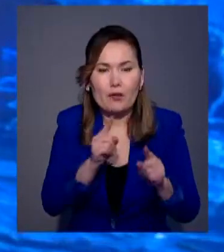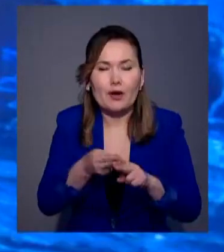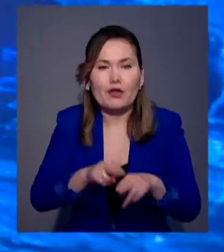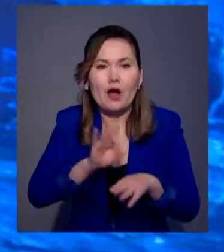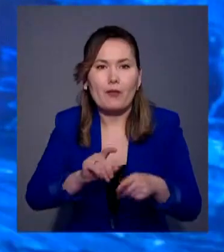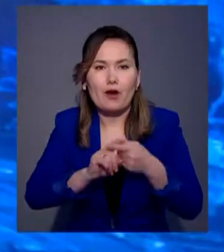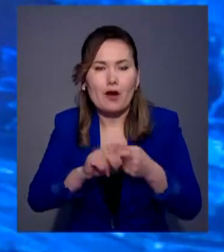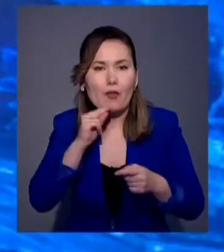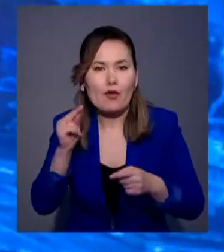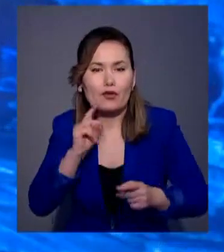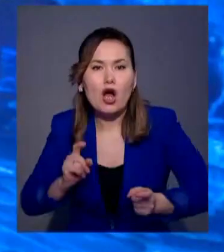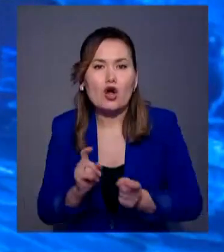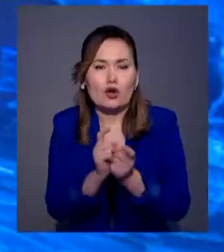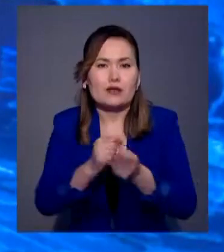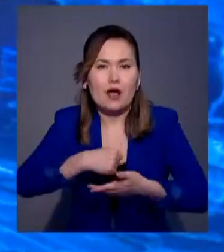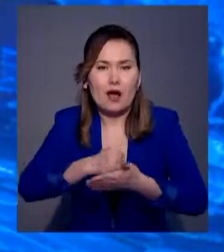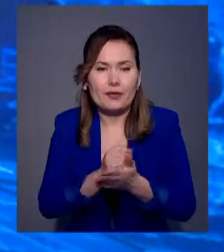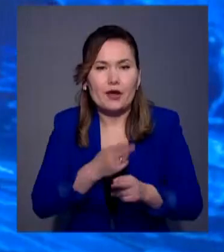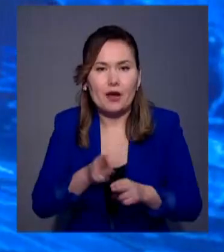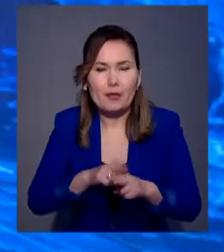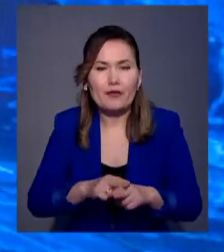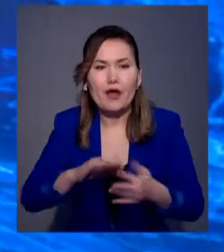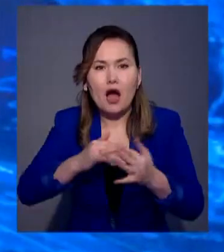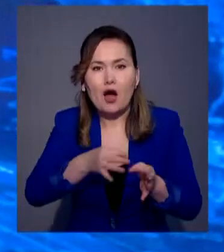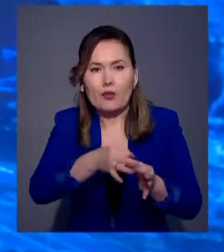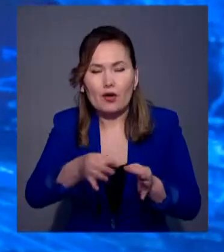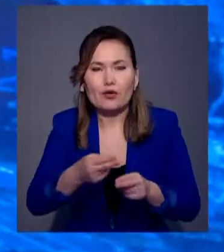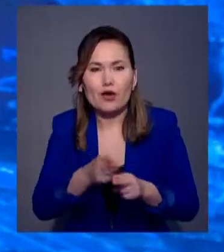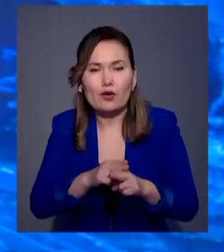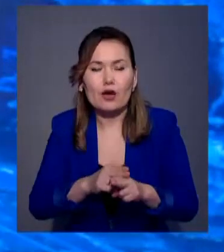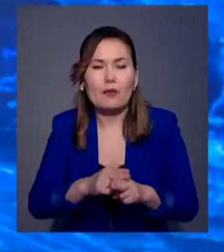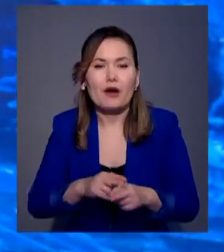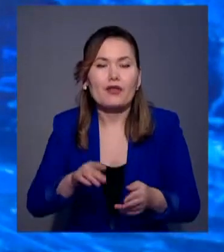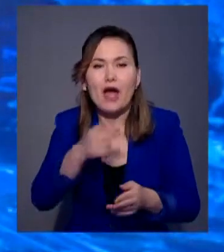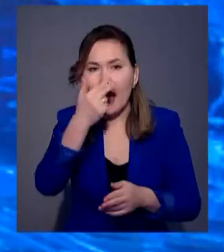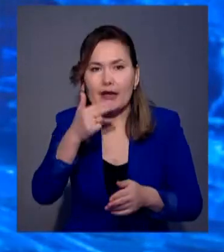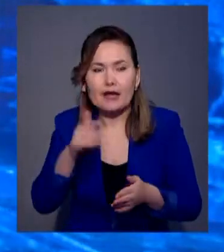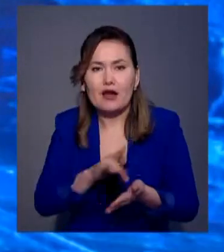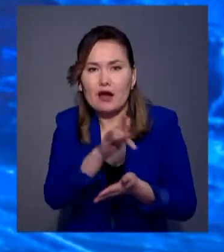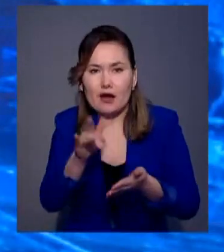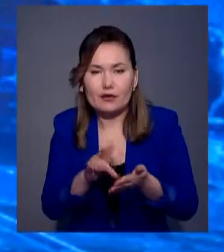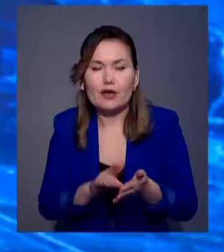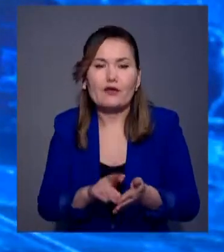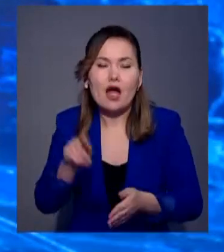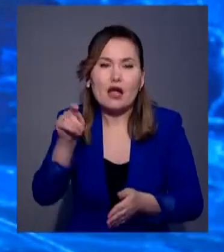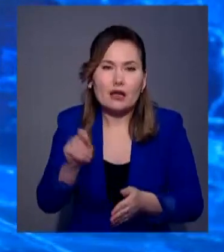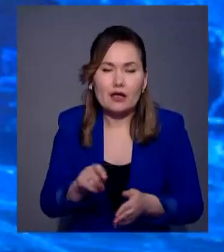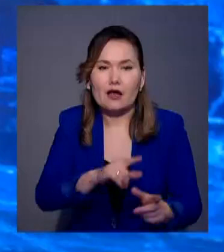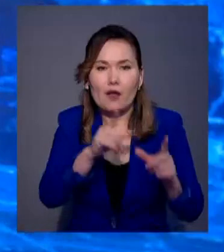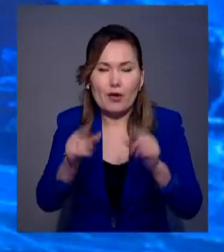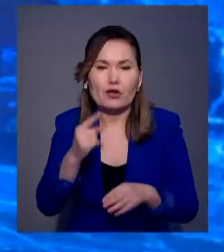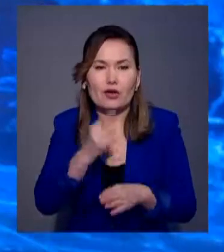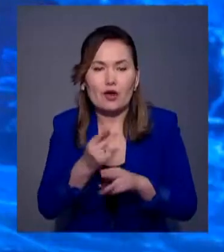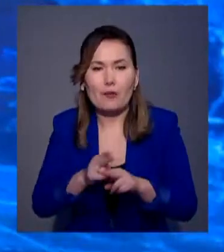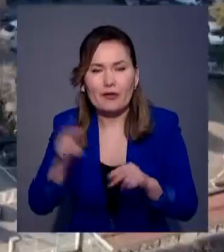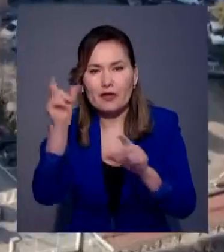күрес бойынша қаулы қабылдады. Ол тұрғындардың кейбір елді мекендерге кіріп шығуын шектейді. Құжат сондай-ақ сабақты тоқтатып,